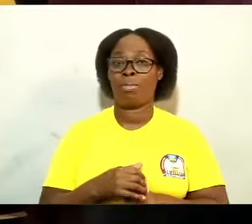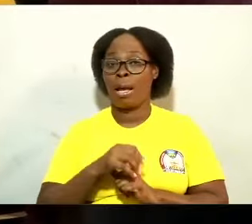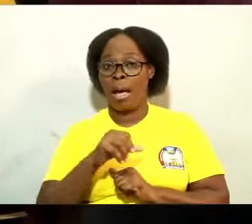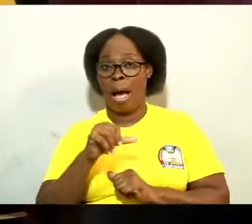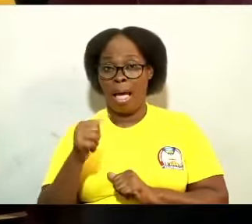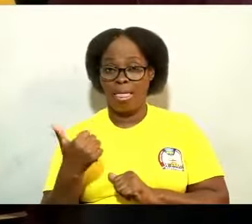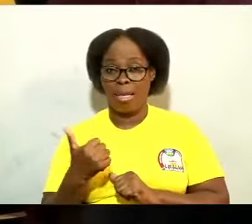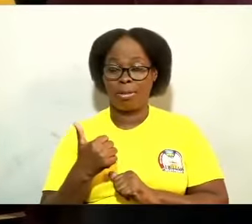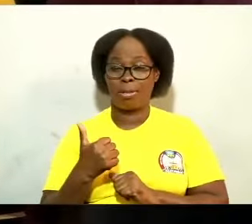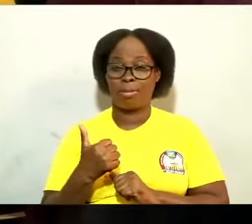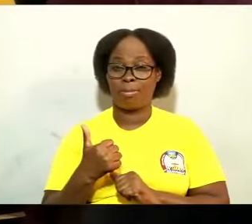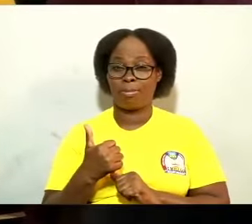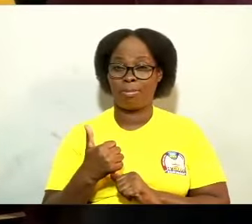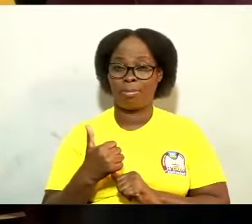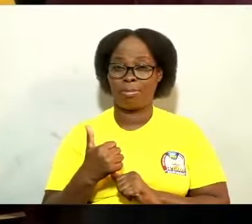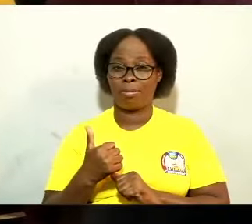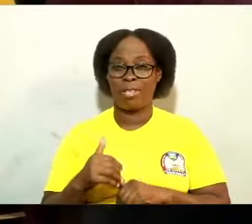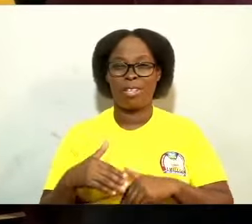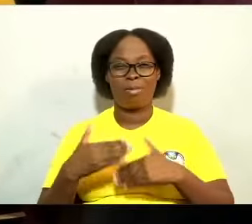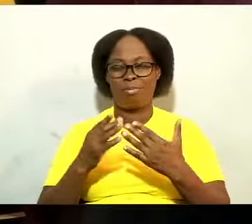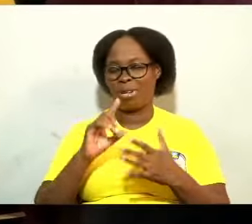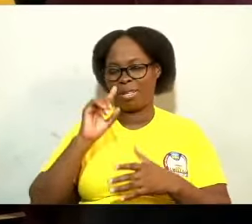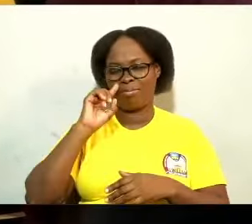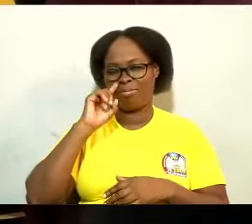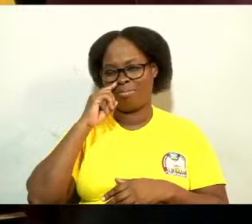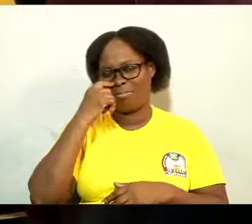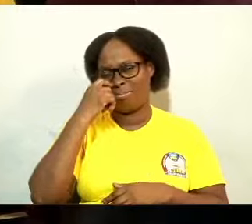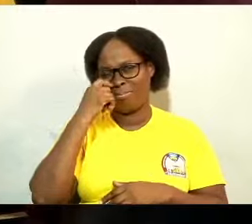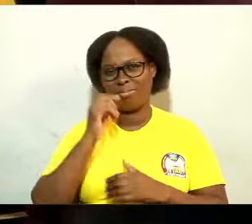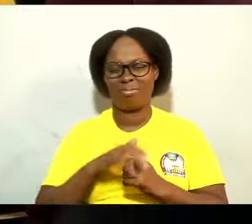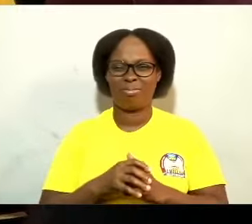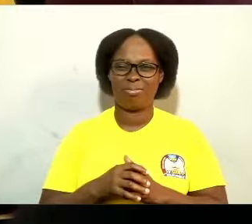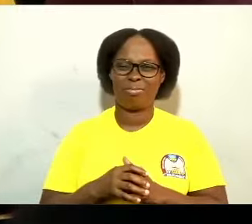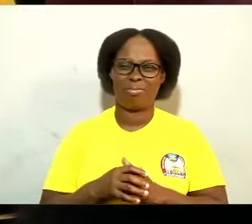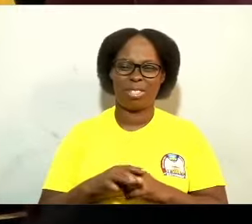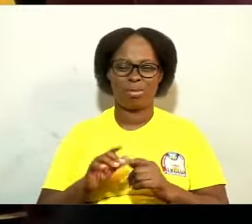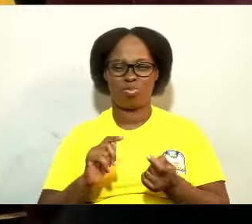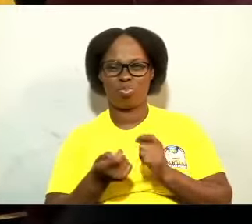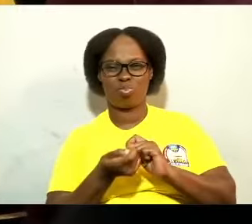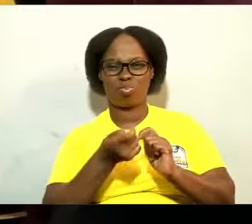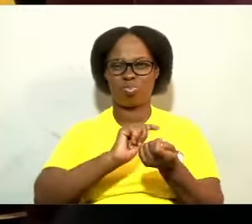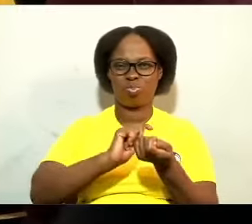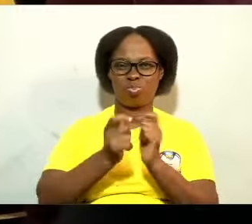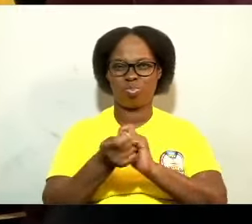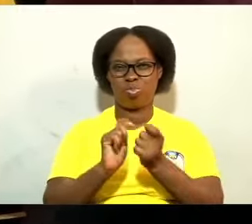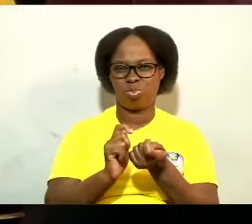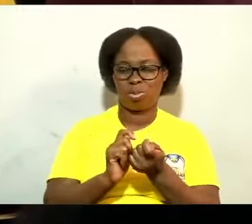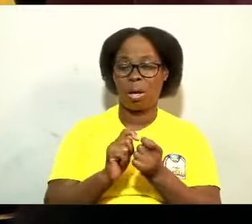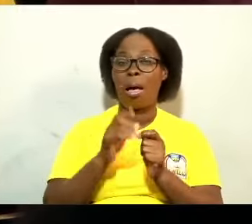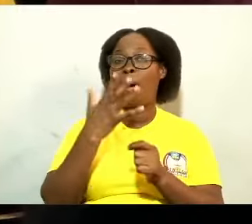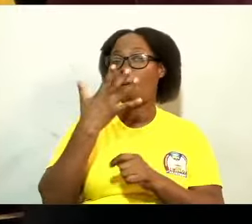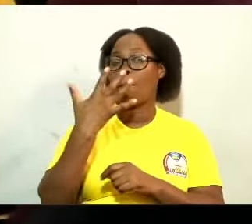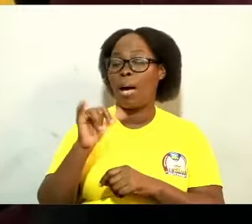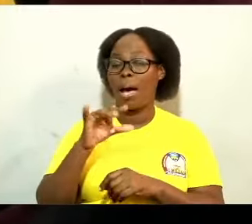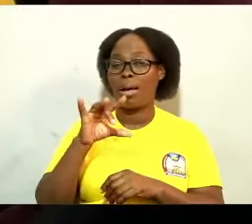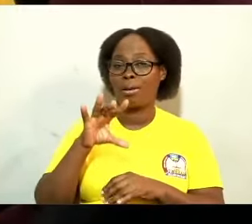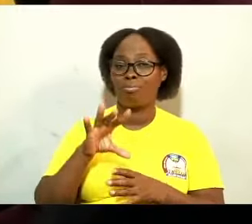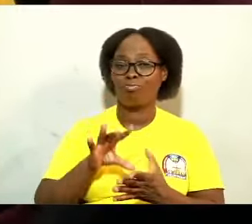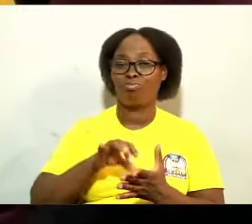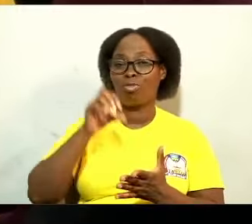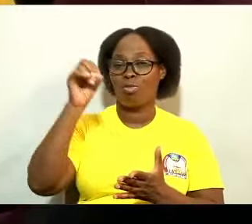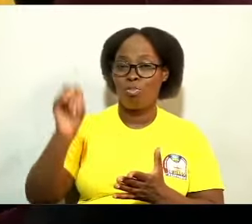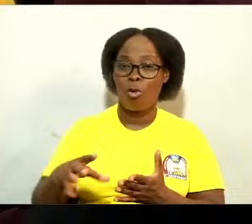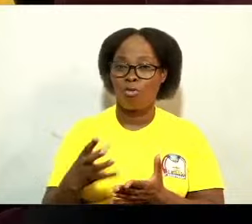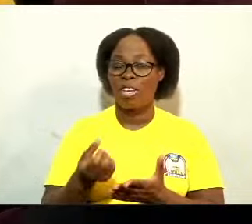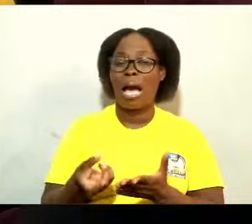Zingine zikileta maboresho, yani kubadili badili kwa kuondoa na